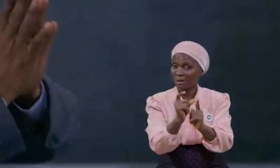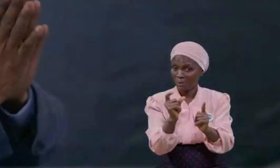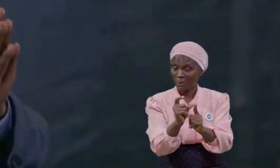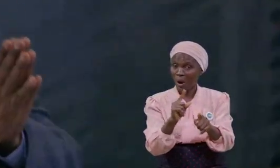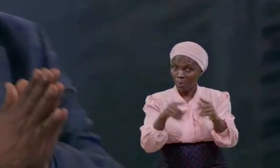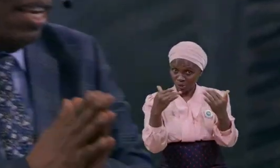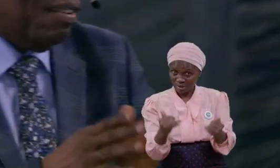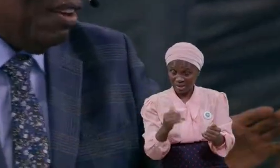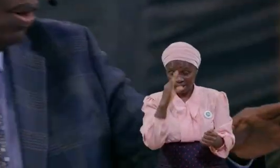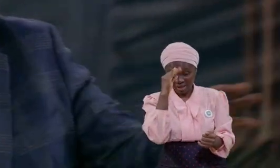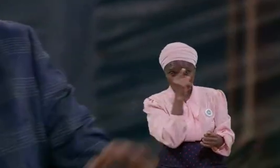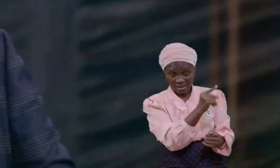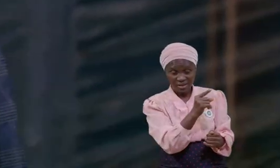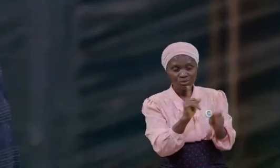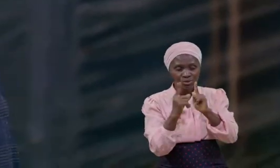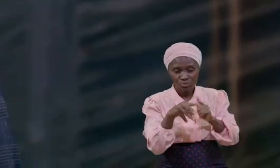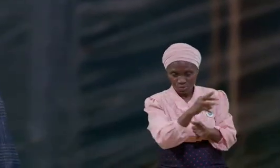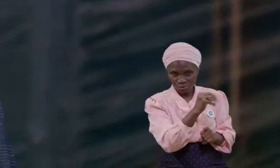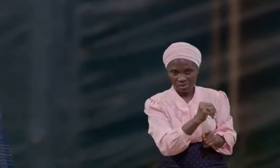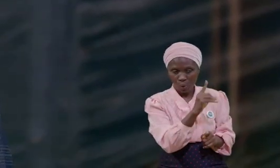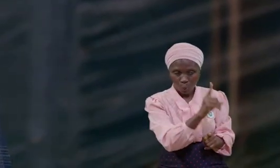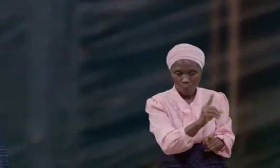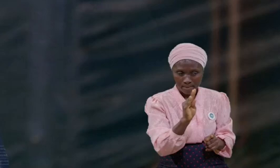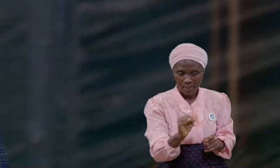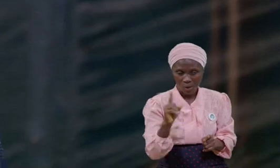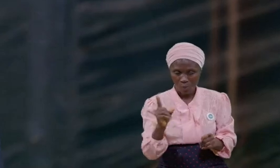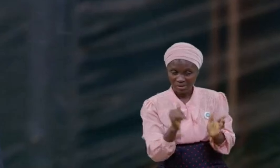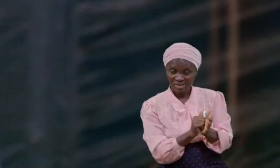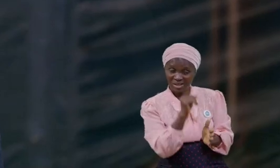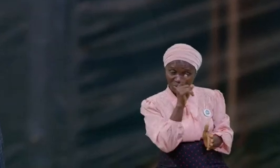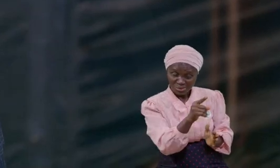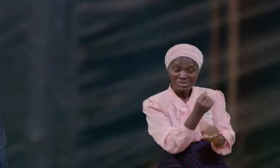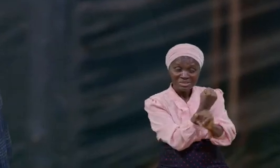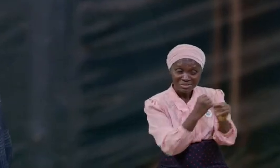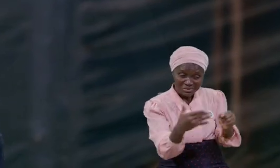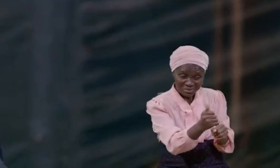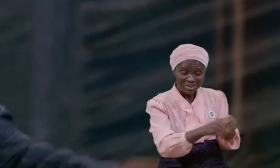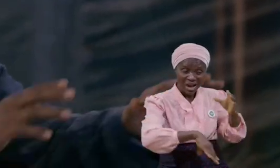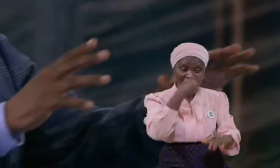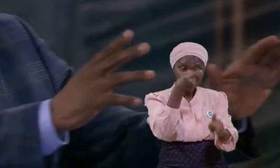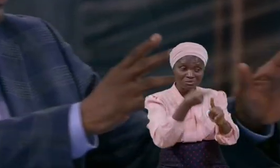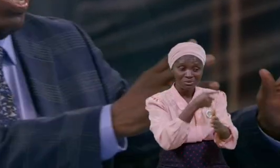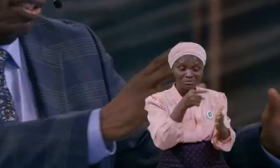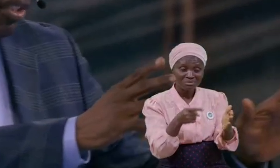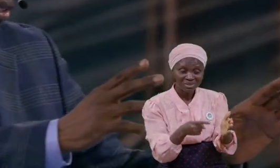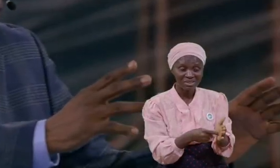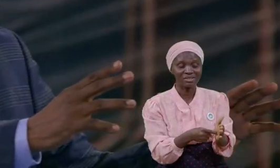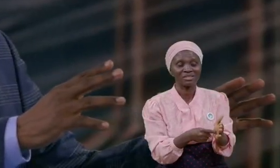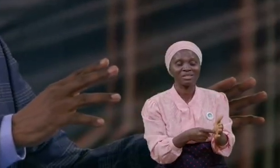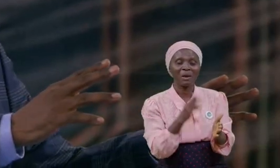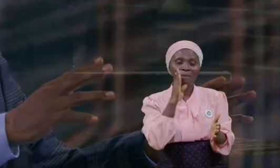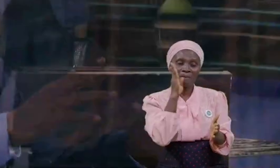Il spécifie maintenant, sauvez-vous de cette génération perverse. C'est quoi une génération perverse? Un